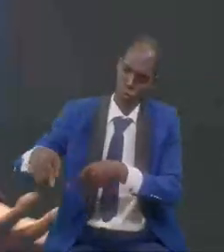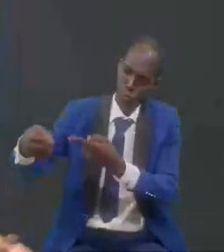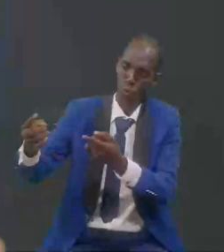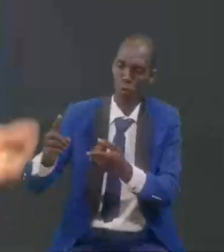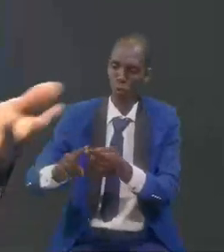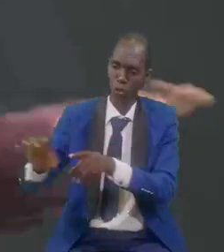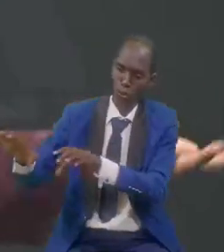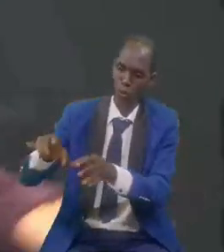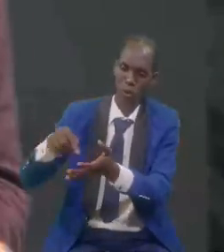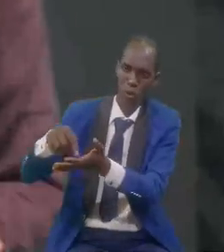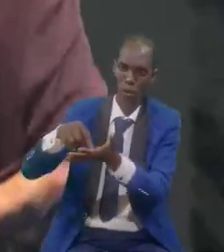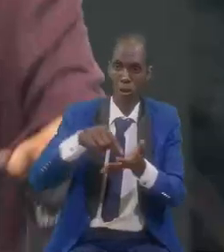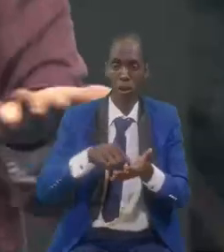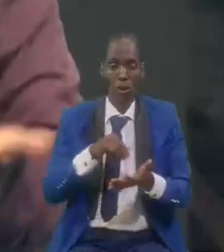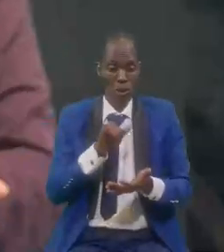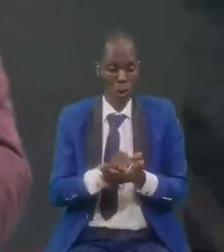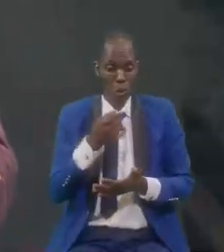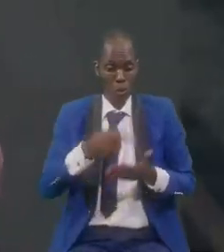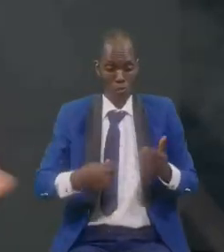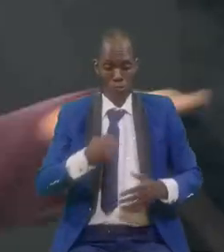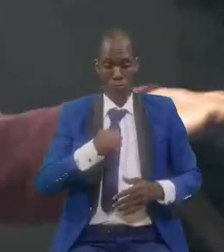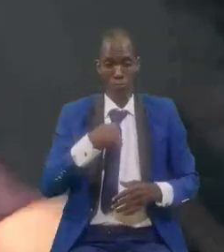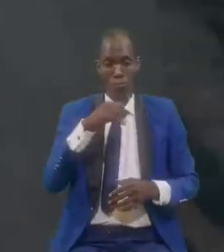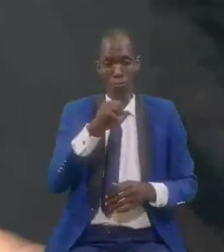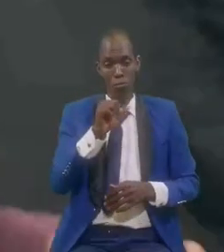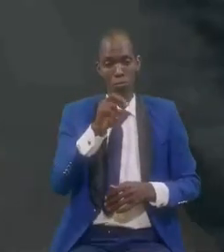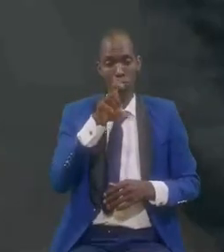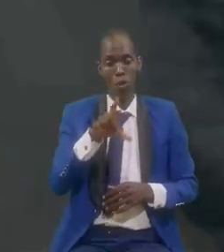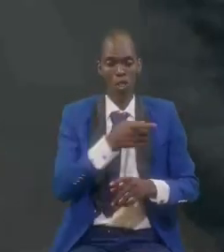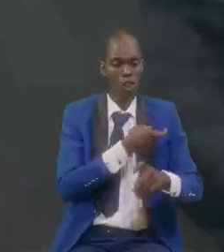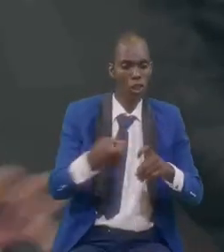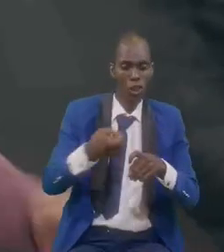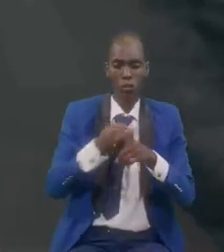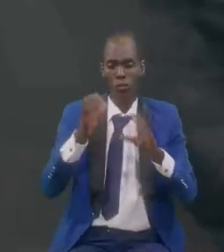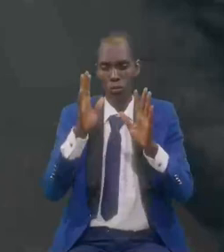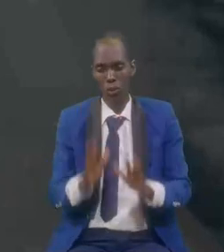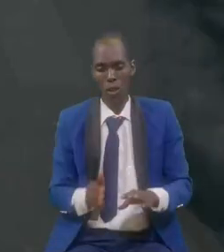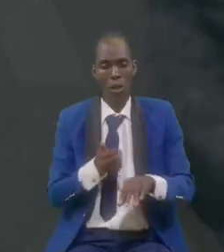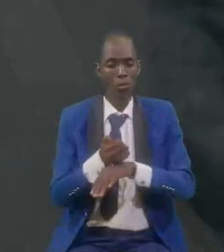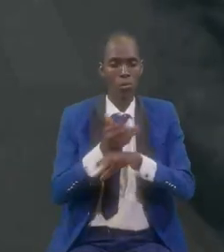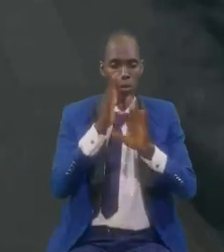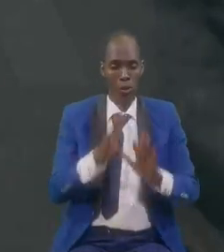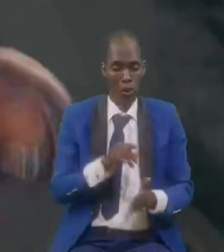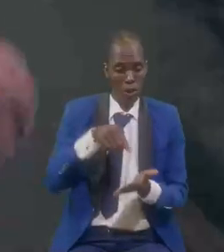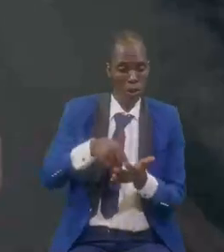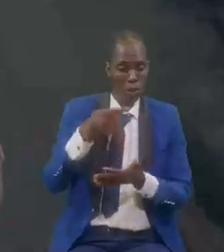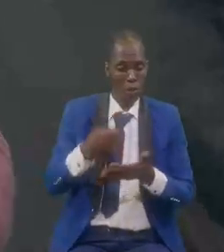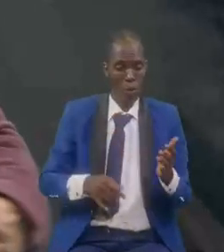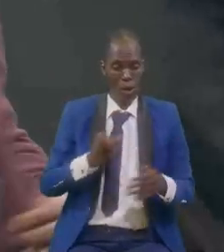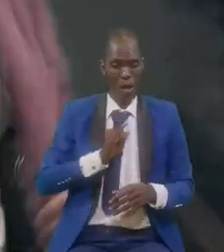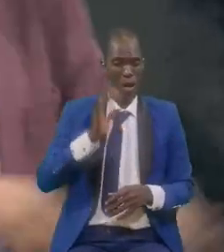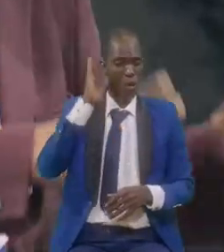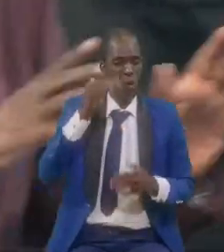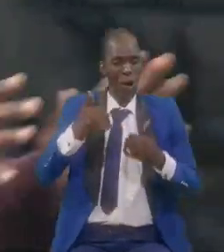voudrais faire. Voici ce que Saul, le blasphémateur, le violent, le persécuteur. Voici ce que je voudrais faire.